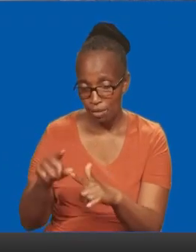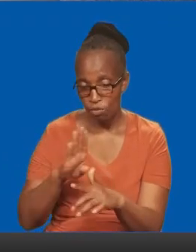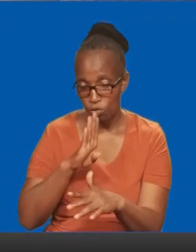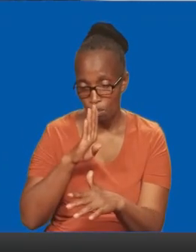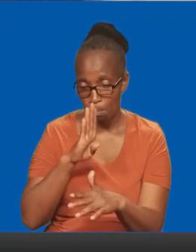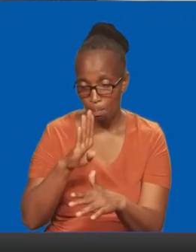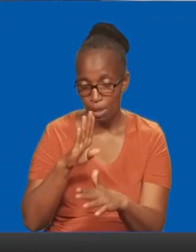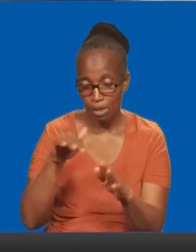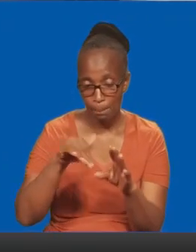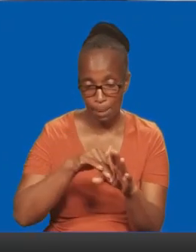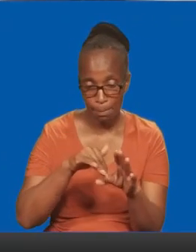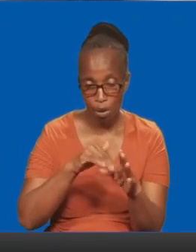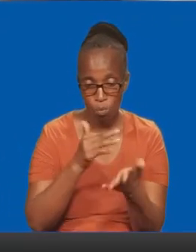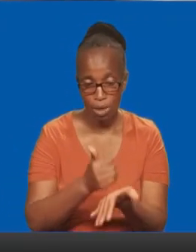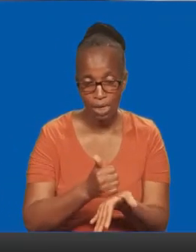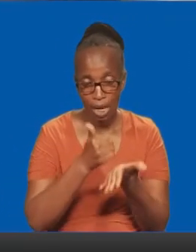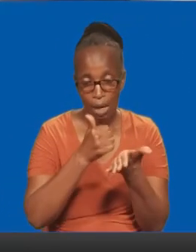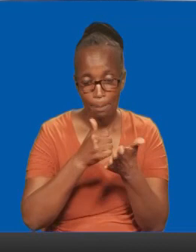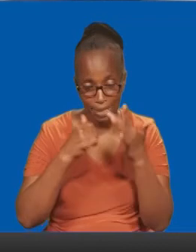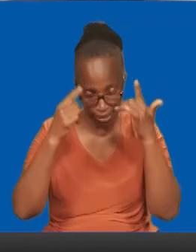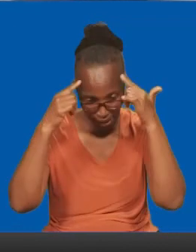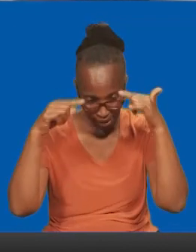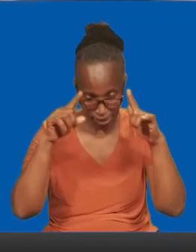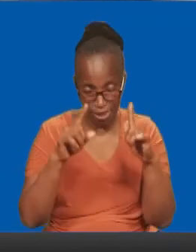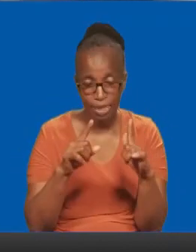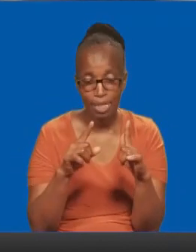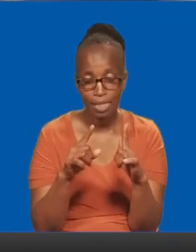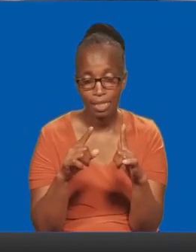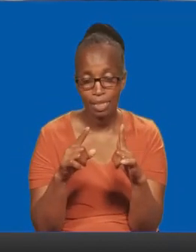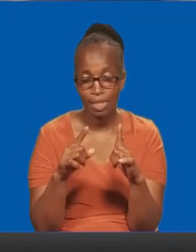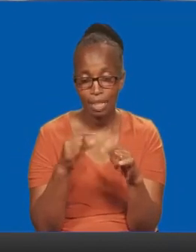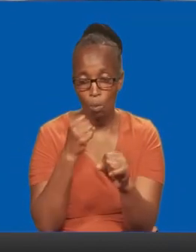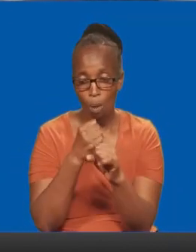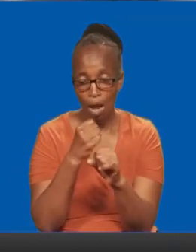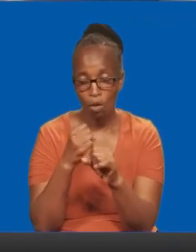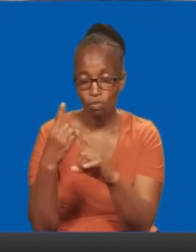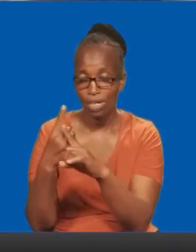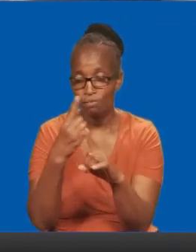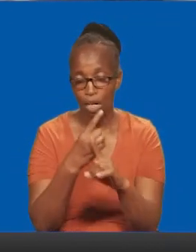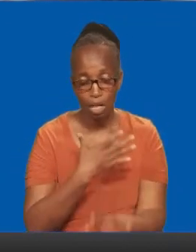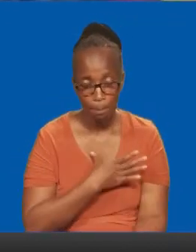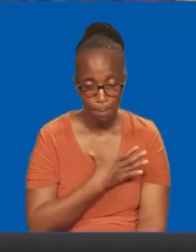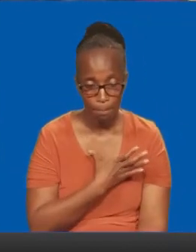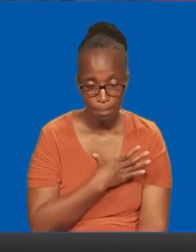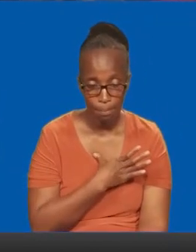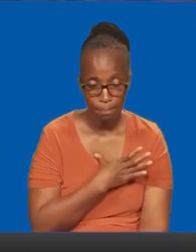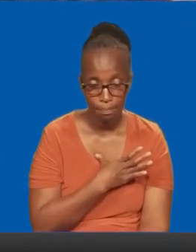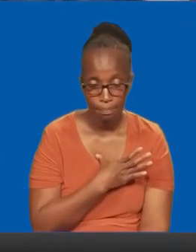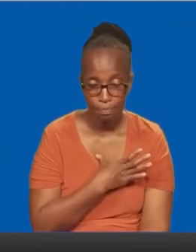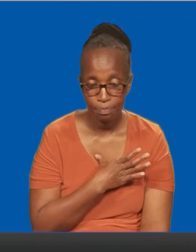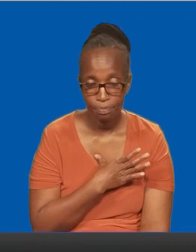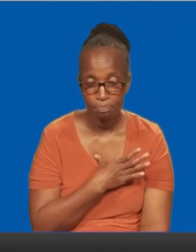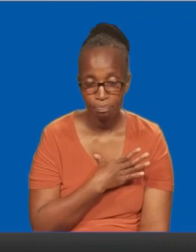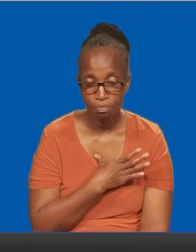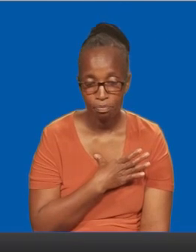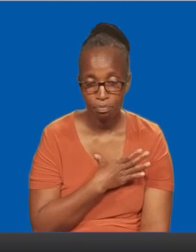Mwangi alisema kujisajili kuwa mwanachama wa chama cha ushirika kunasaidia katika kufanikisha biashara za wanachama. We